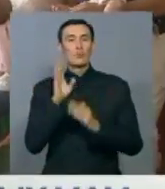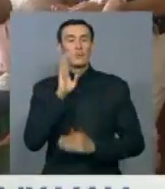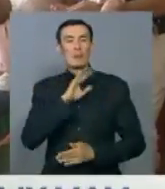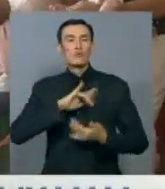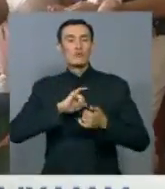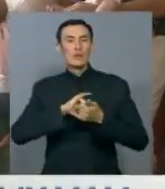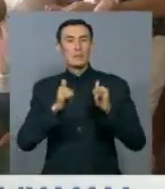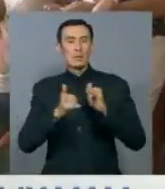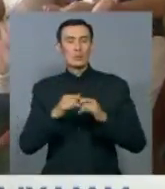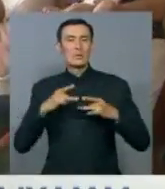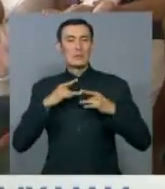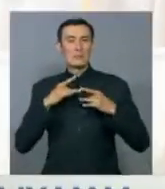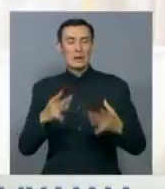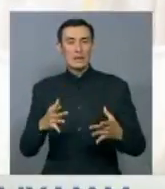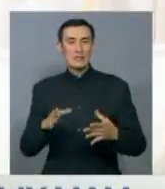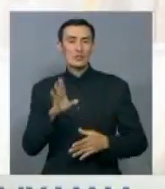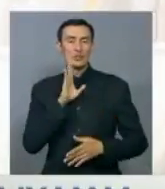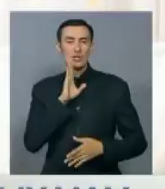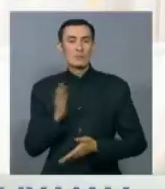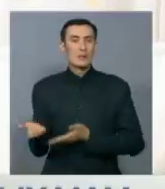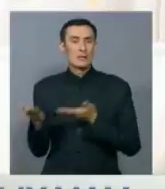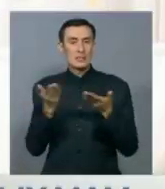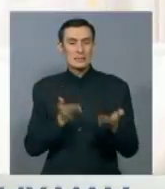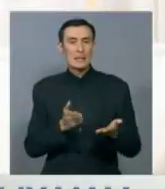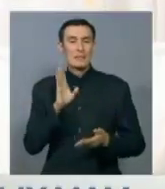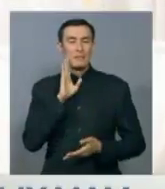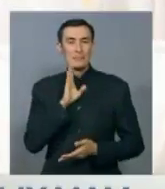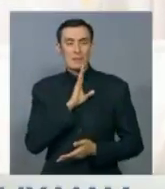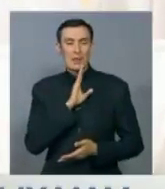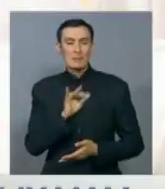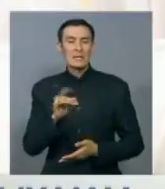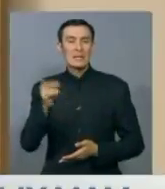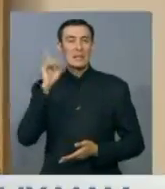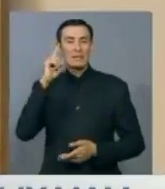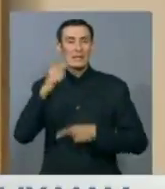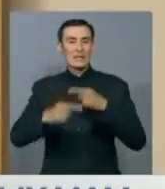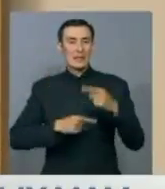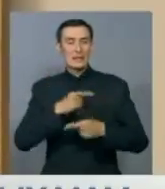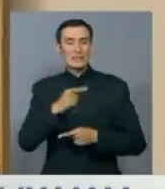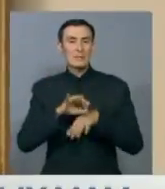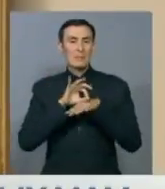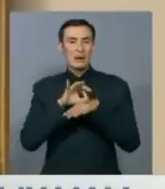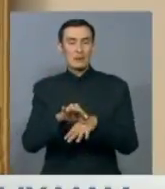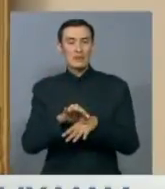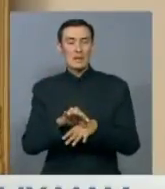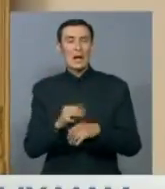Усть-Каменогорске сегодня праздник. Его обитательницы пригласили в гости и мама, и по древней казахской традиции